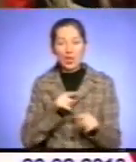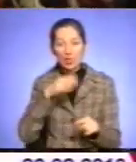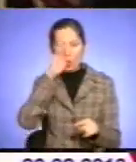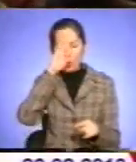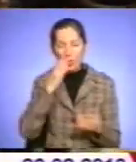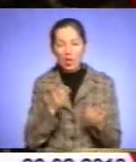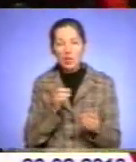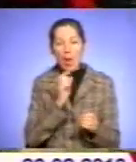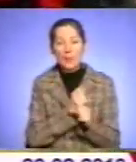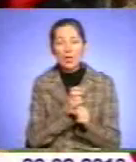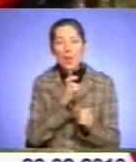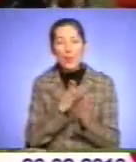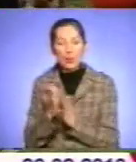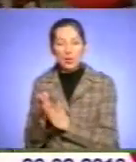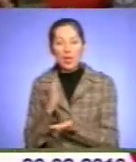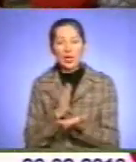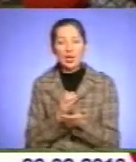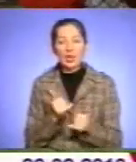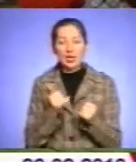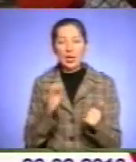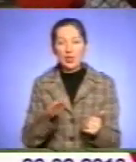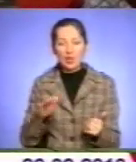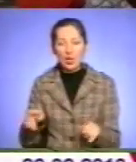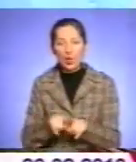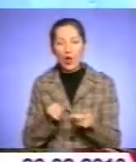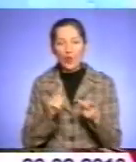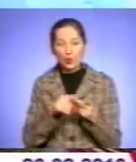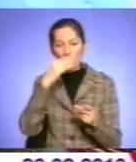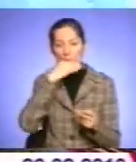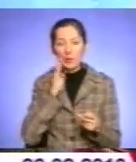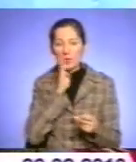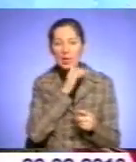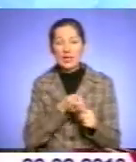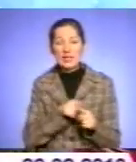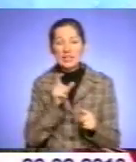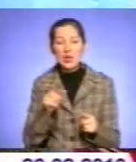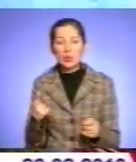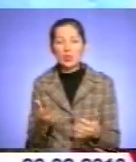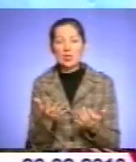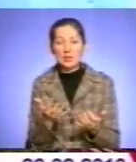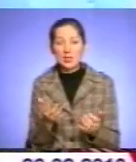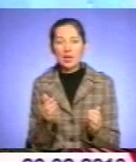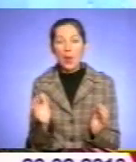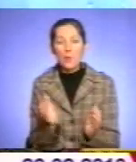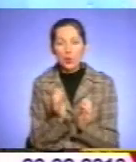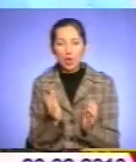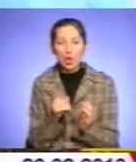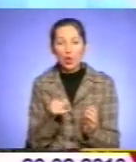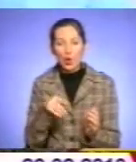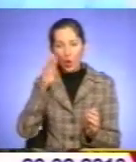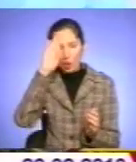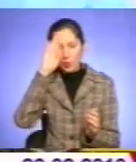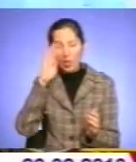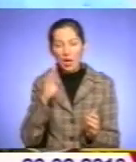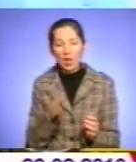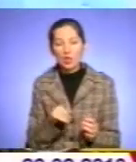адже працівники бібліотеки стали для дитини другими батьками. Ці люди настільки приютили того Дмитрика, що